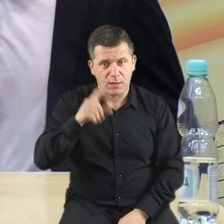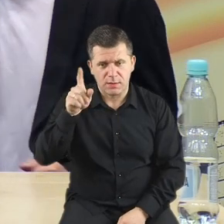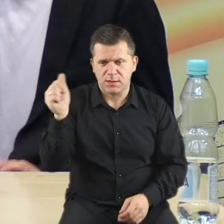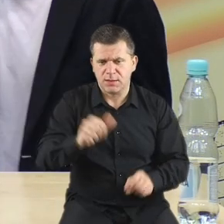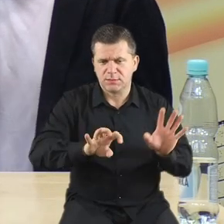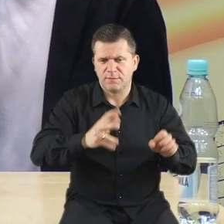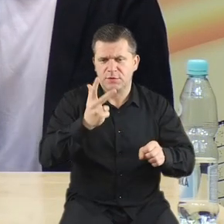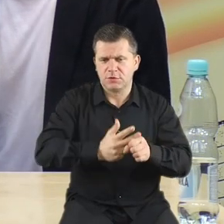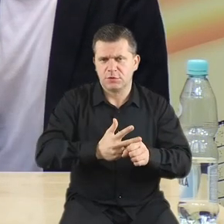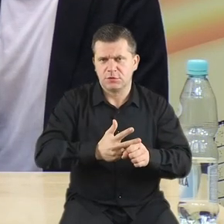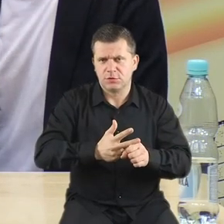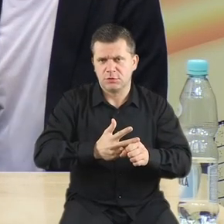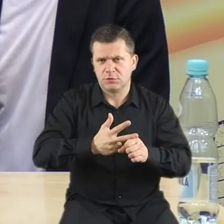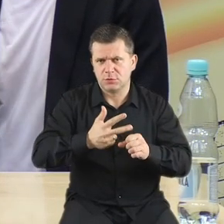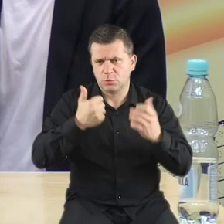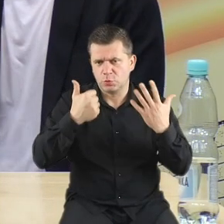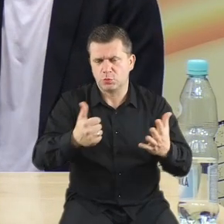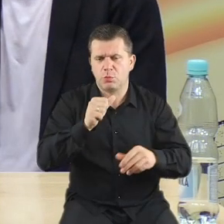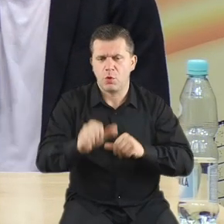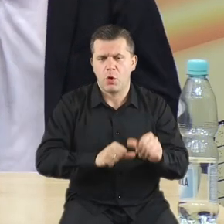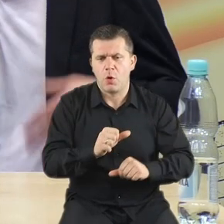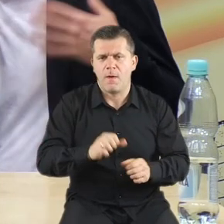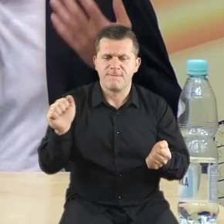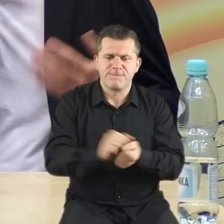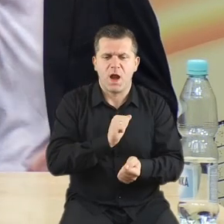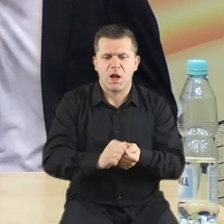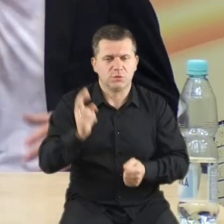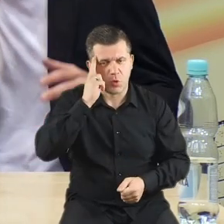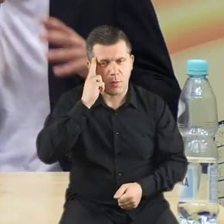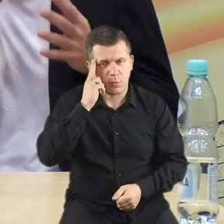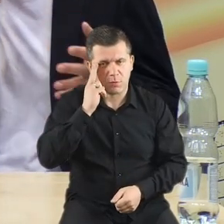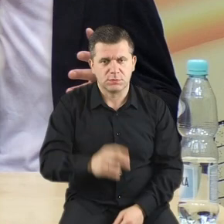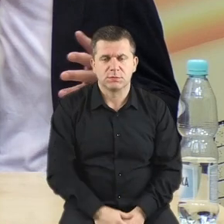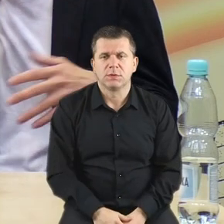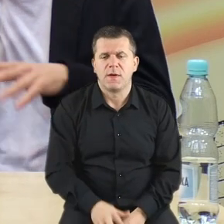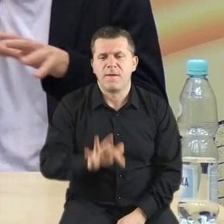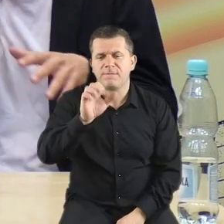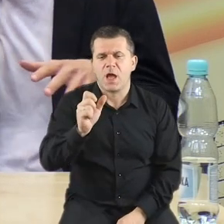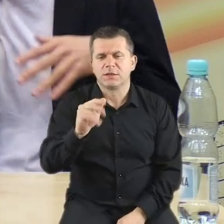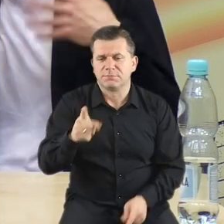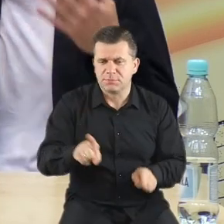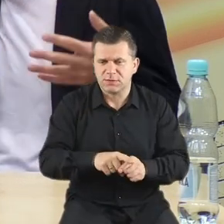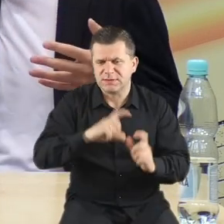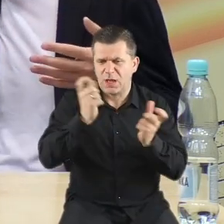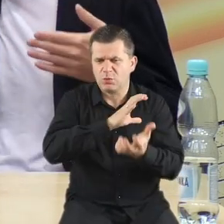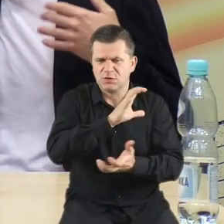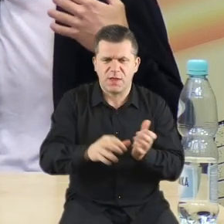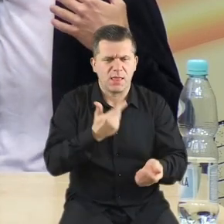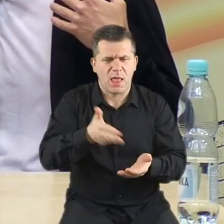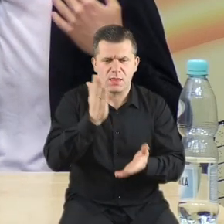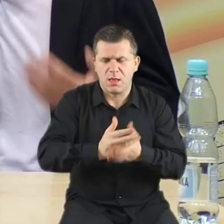roku walczyć, w 1936, tak, walczyć z komunizmem, właśnie, z faszyzmem. Tak, no ludzie z całego świata, nie tylko z Europy, ale też z Ameryki,